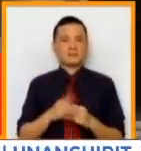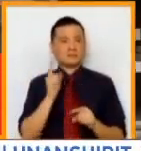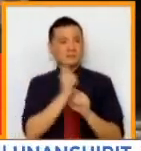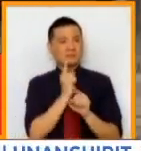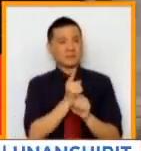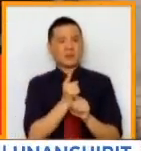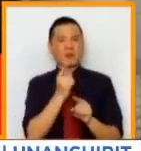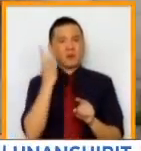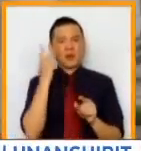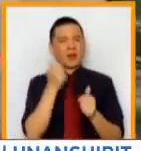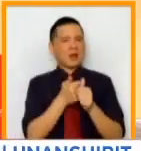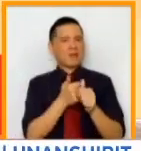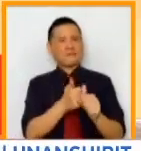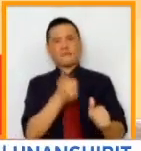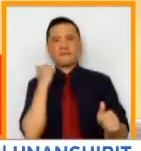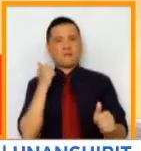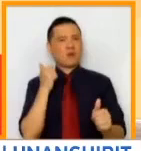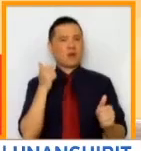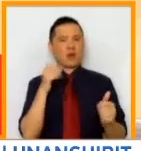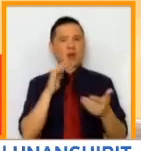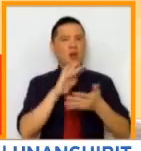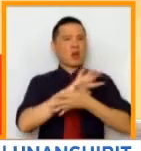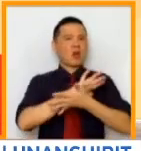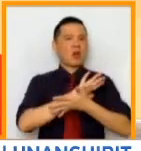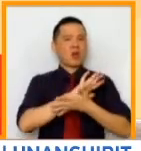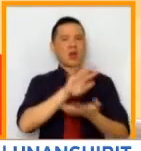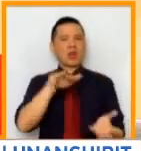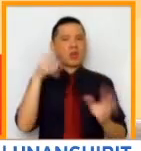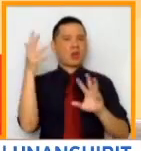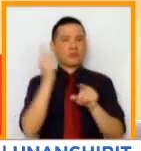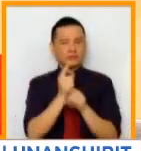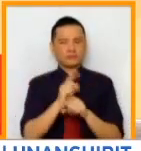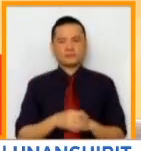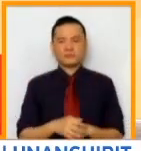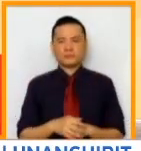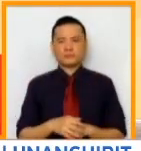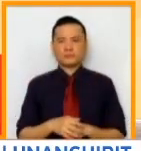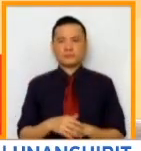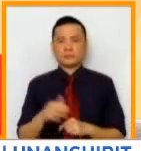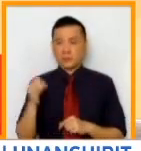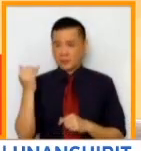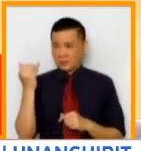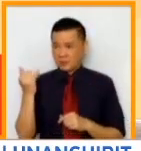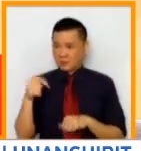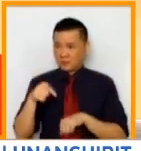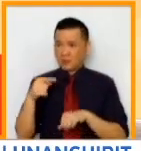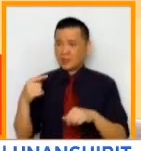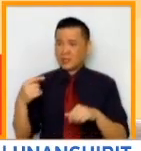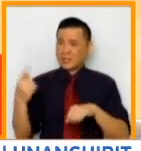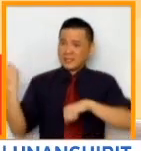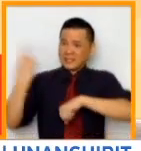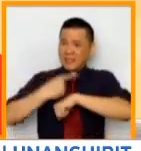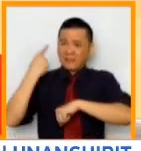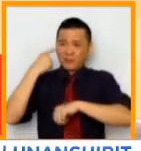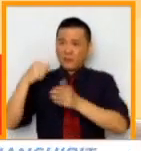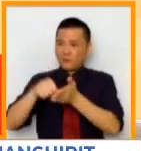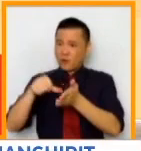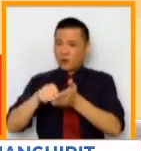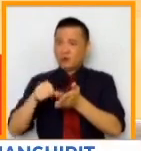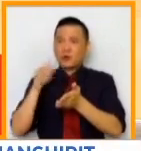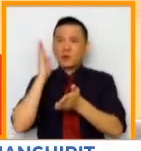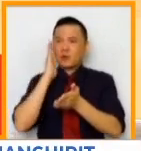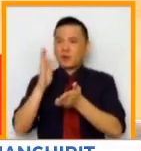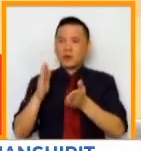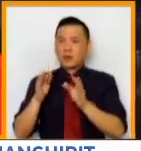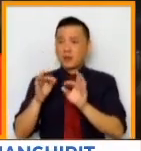Okay, araw ng eleksyon, dadagdagan ba yung araw o oras ng pagboto, James? Oras lang, sir, ang nakikita